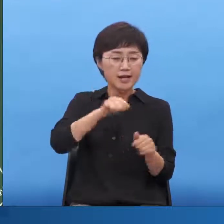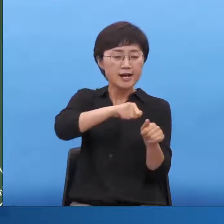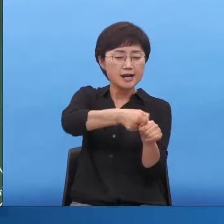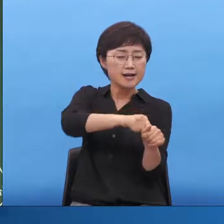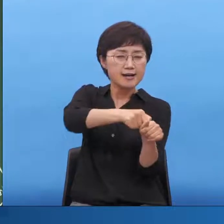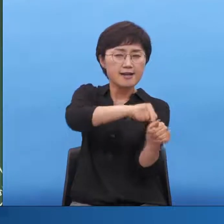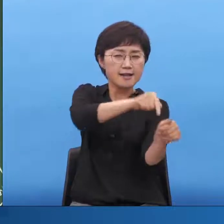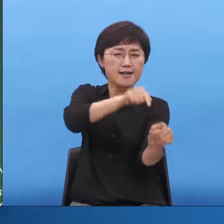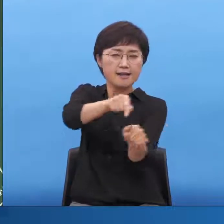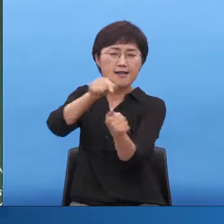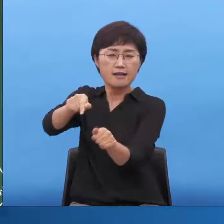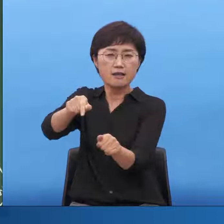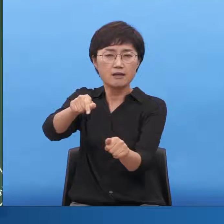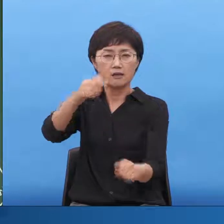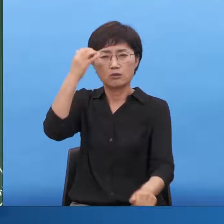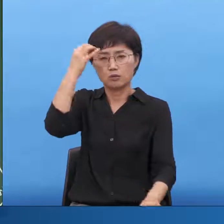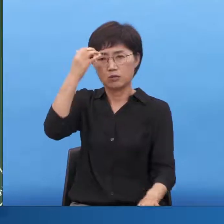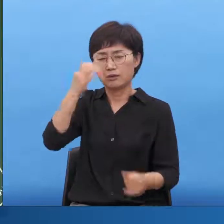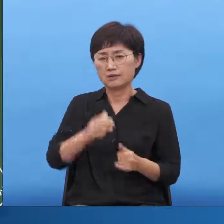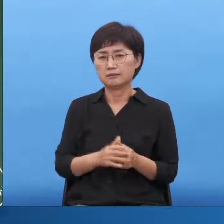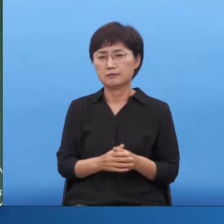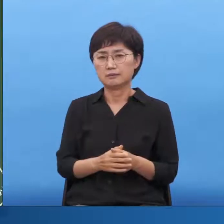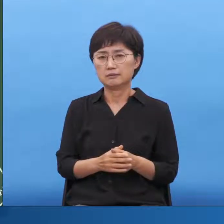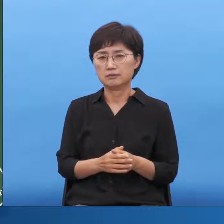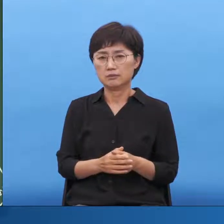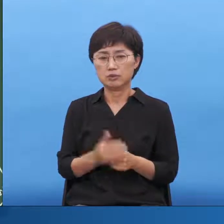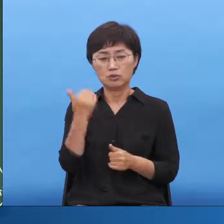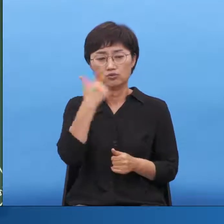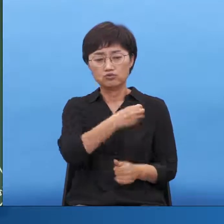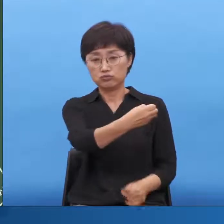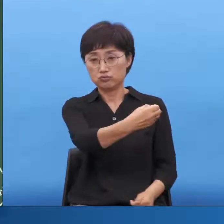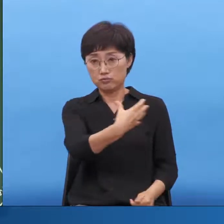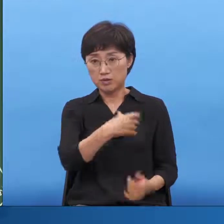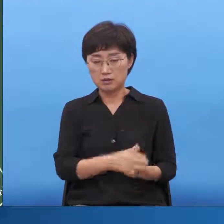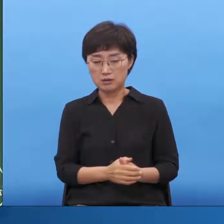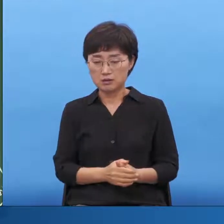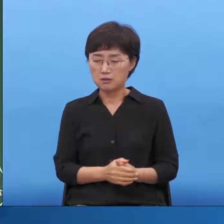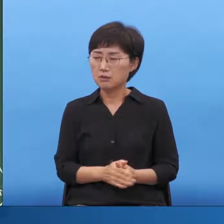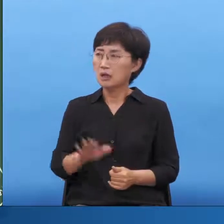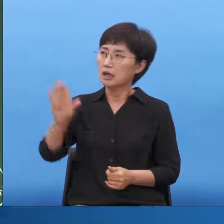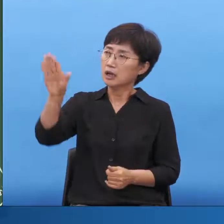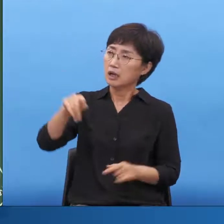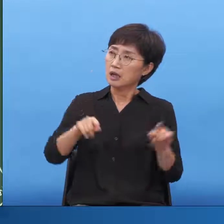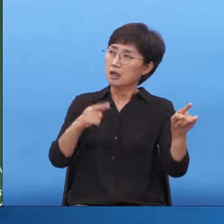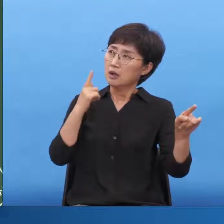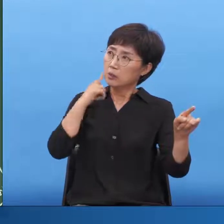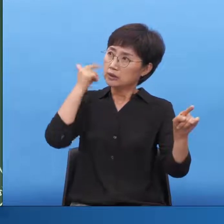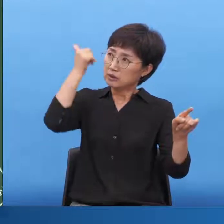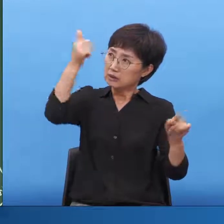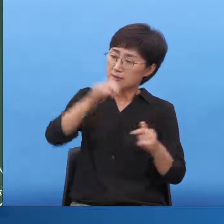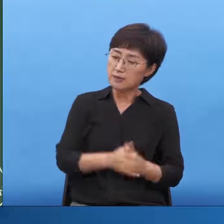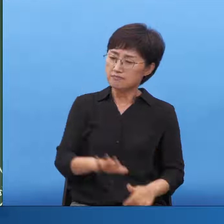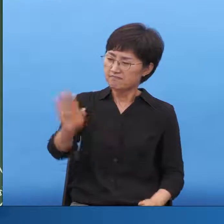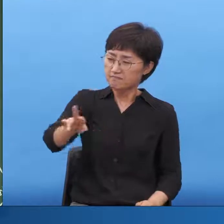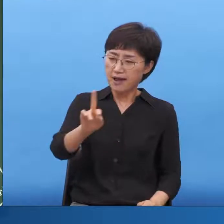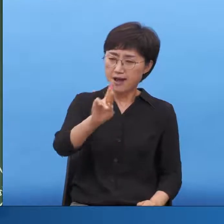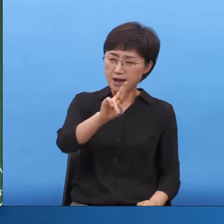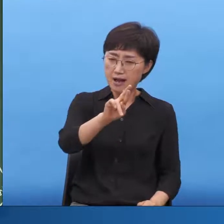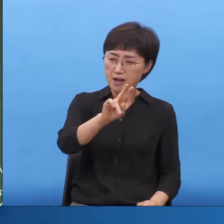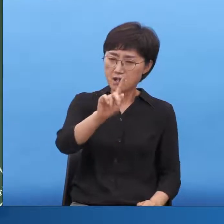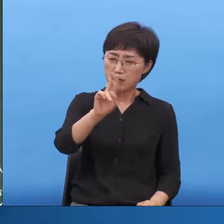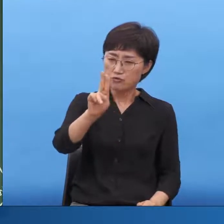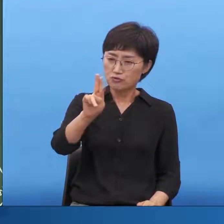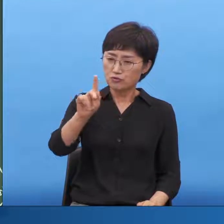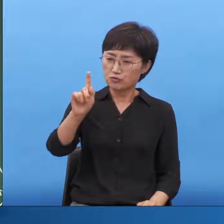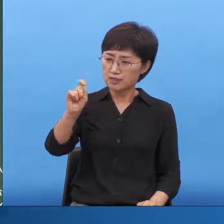有些牧师也是应用信息的时候，好像很。 그 어떤 분이 그 저게 와서 그런 이야기했어요. 목사님이 메시지 할 때 RTC를 지어야 된다. 그러면서 이도 그